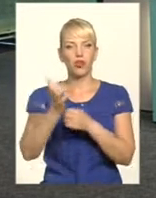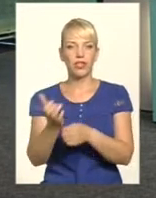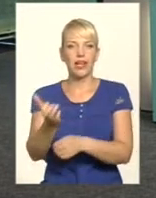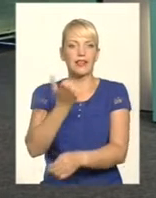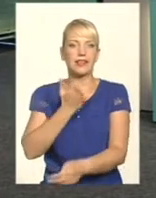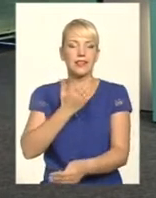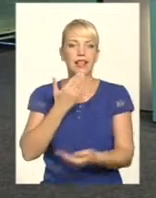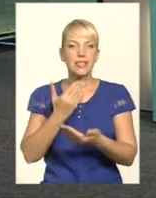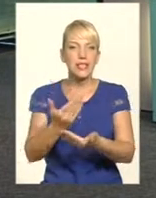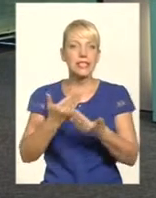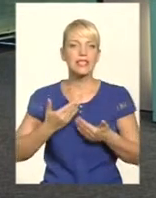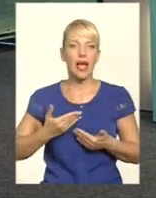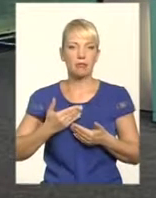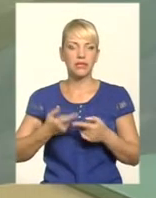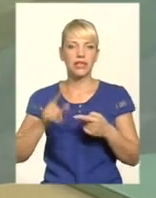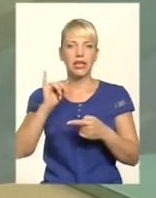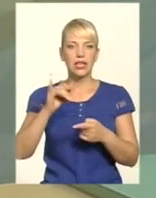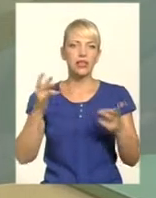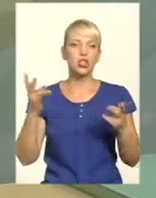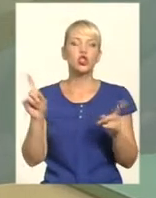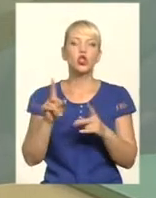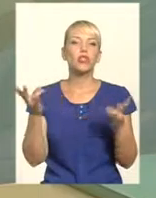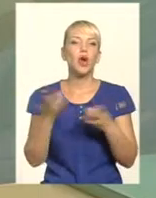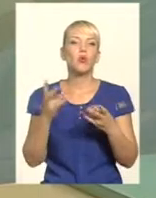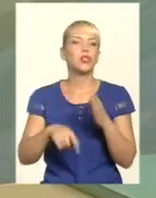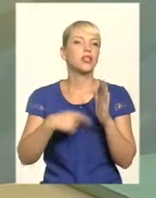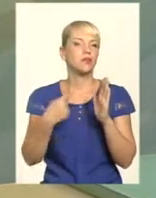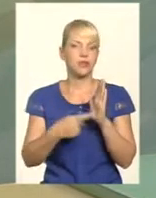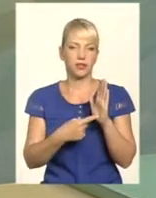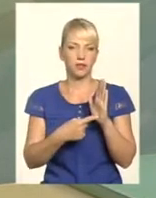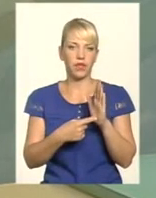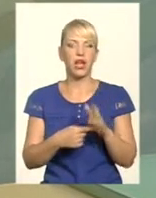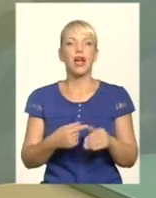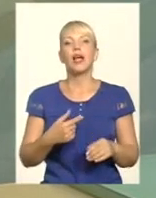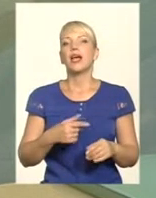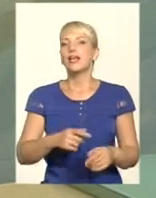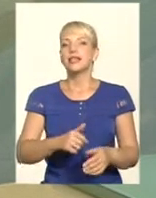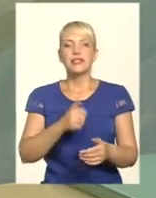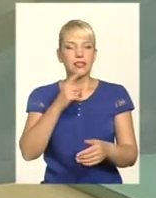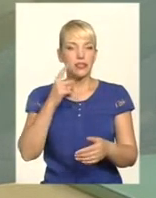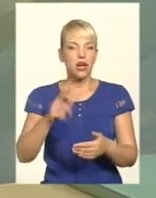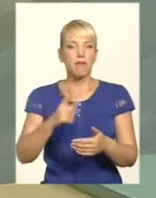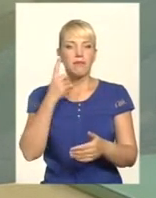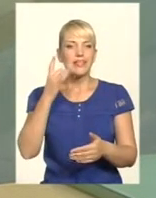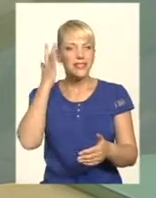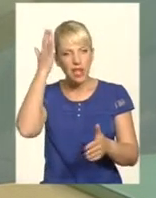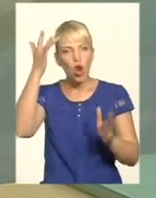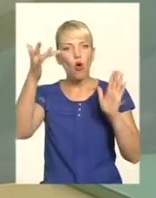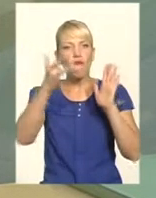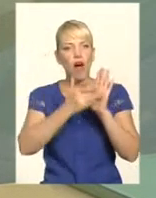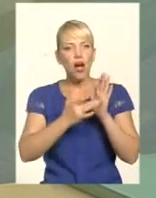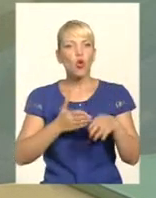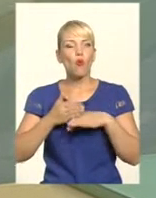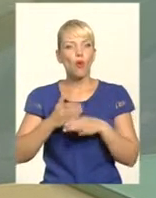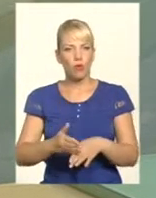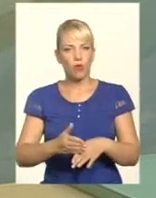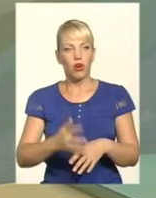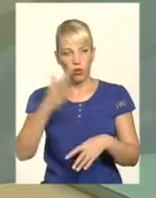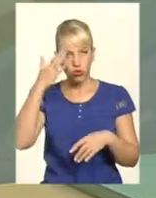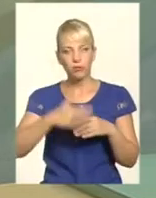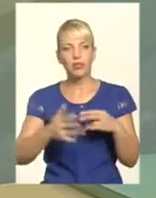що їм вкрай необхідне. Тобто, що... насамперед йде цільова допомога? Звичайно, цільова. Тому що, ви розумієте, можна надавати